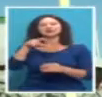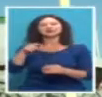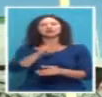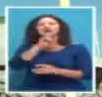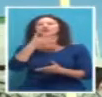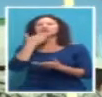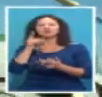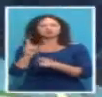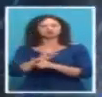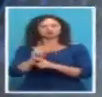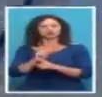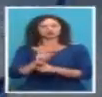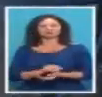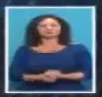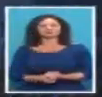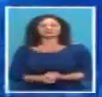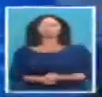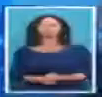прибора учета.